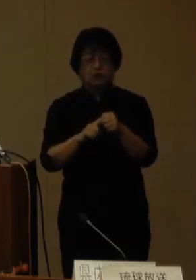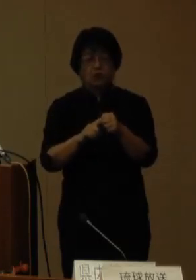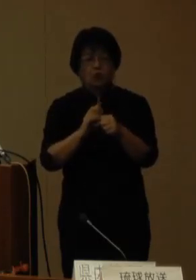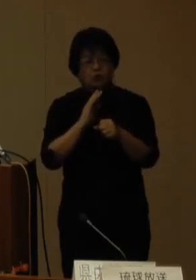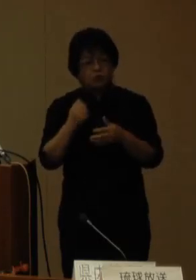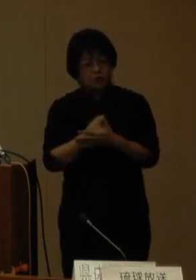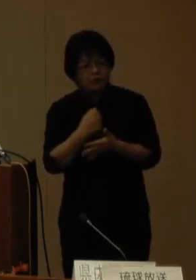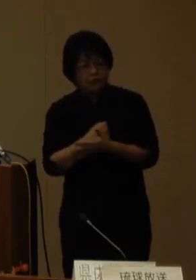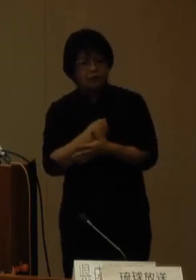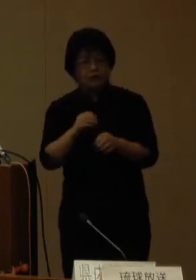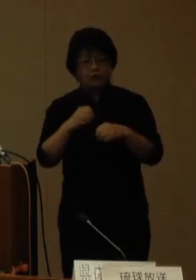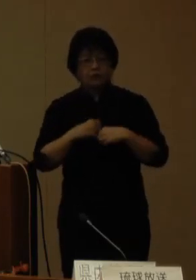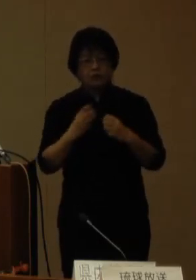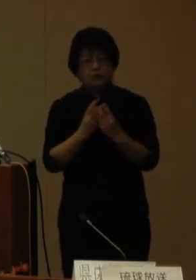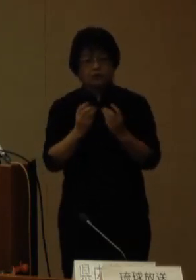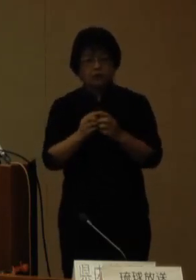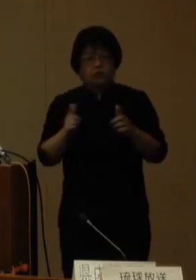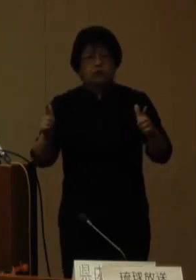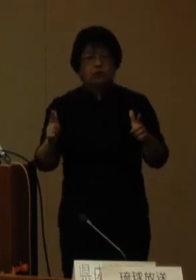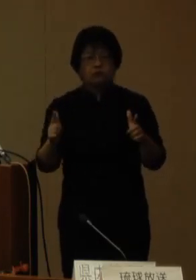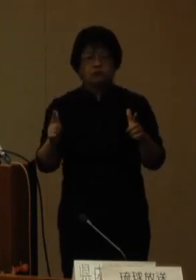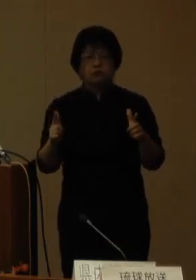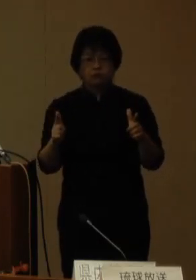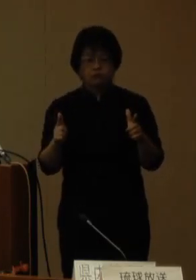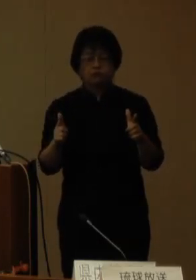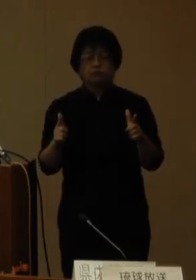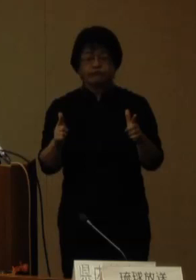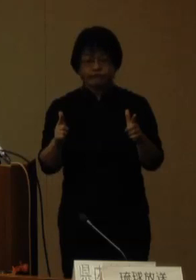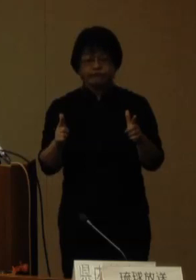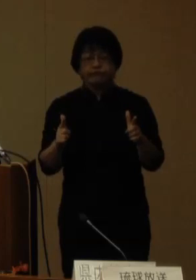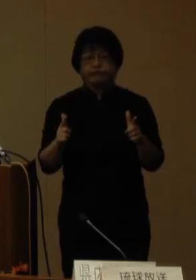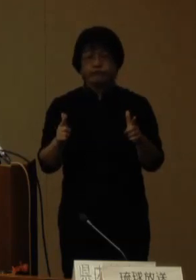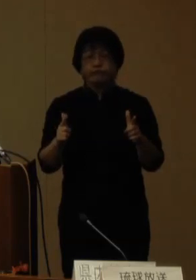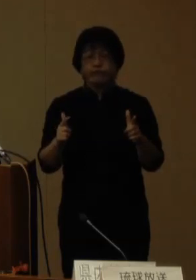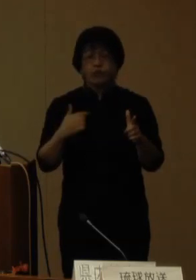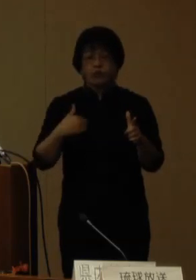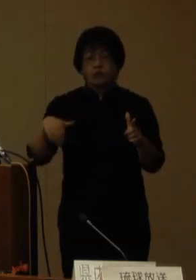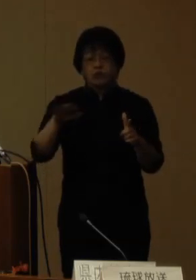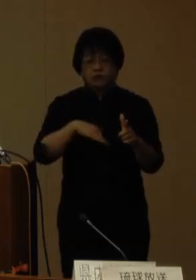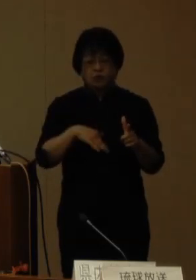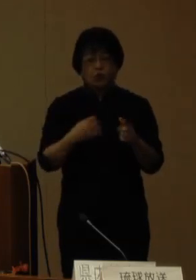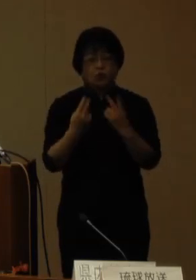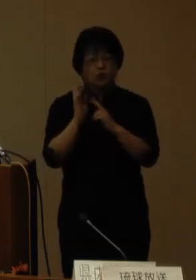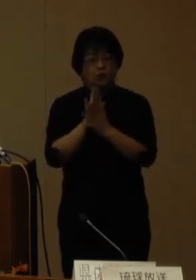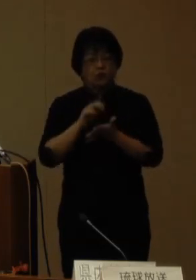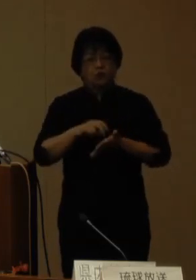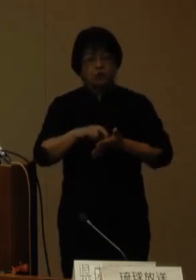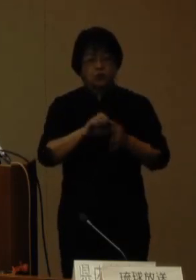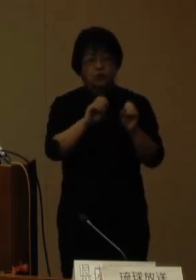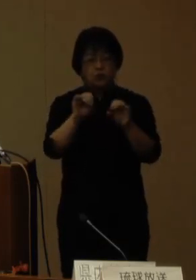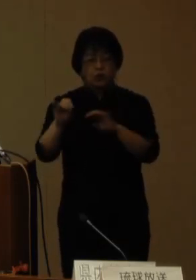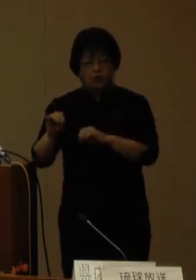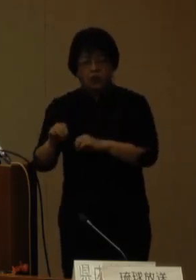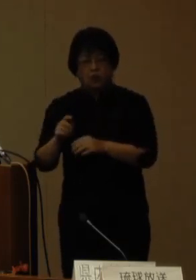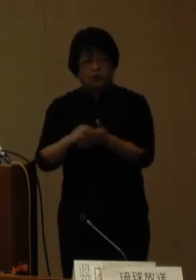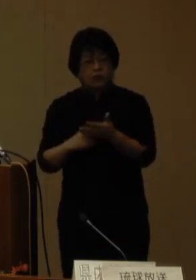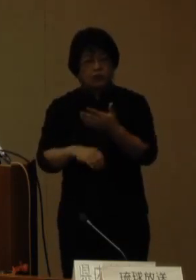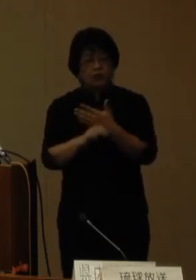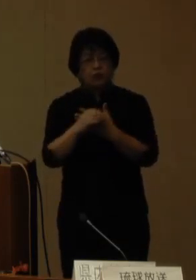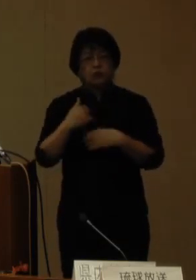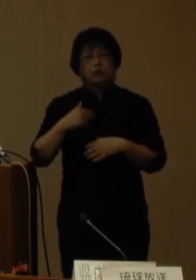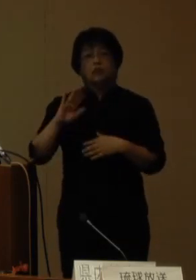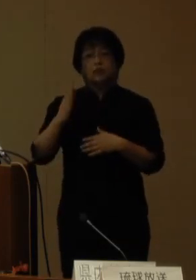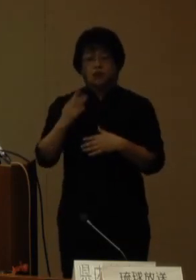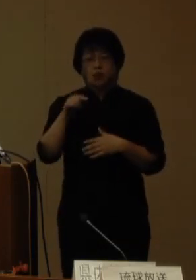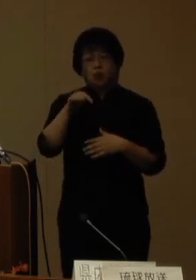念な数字になってしまっているということについては、本当に私たちの呼びかけも足らなかったかもしれませんが、なお一